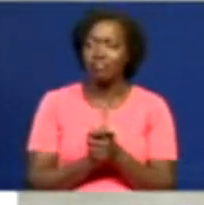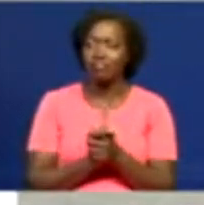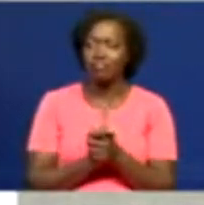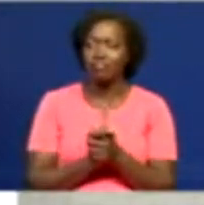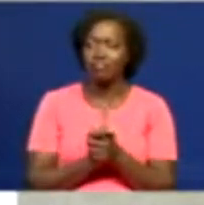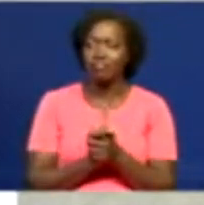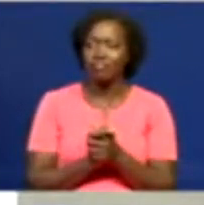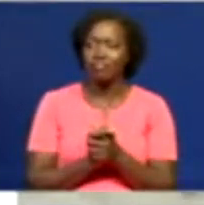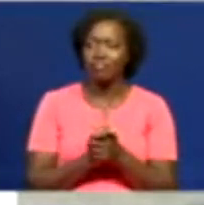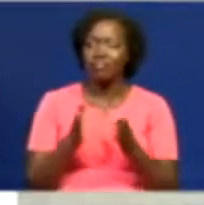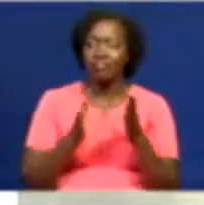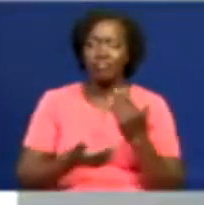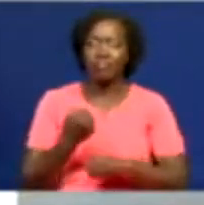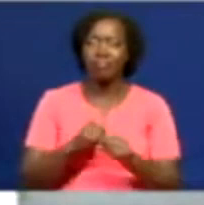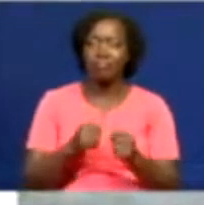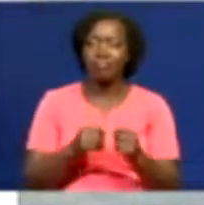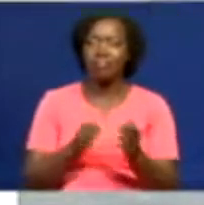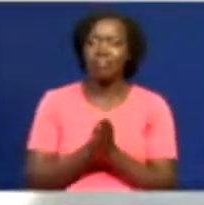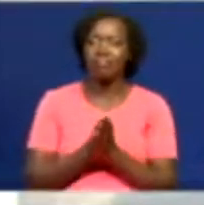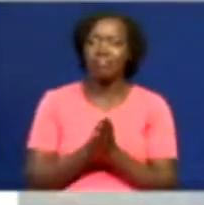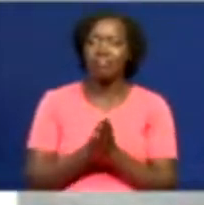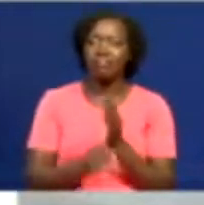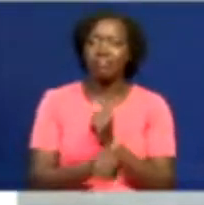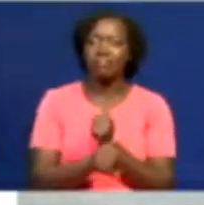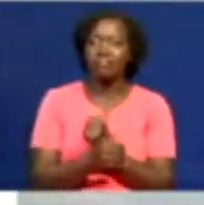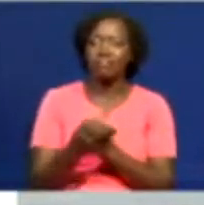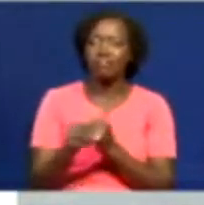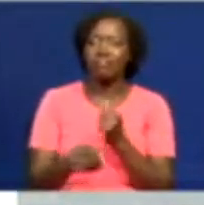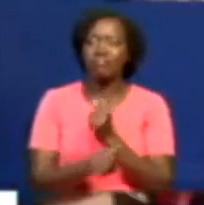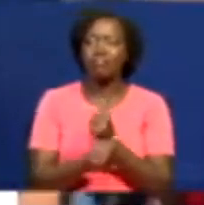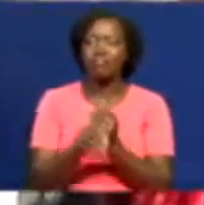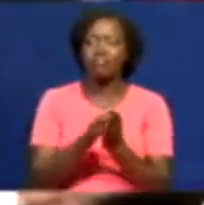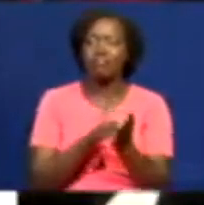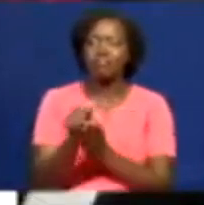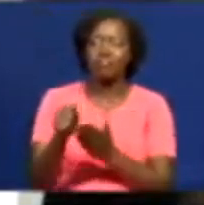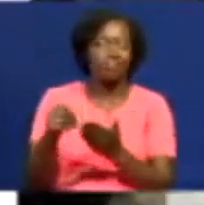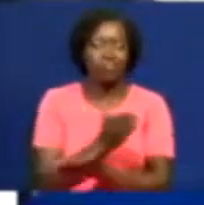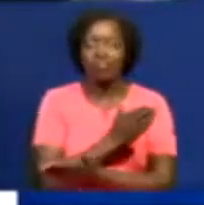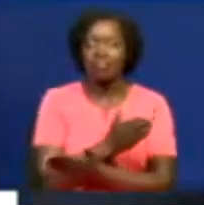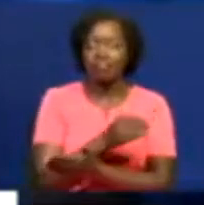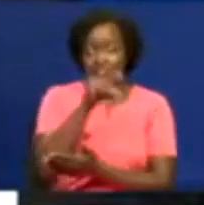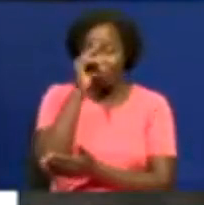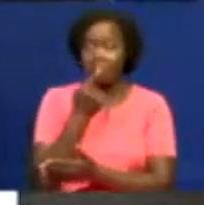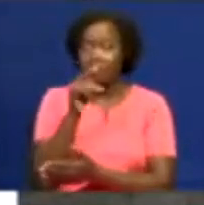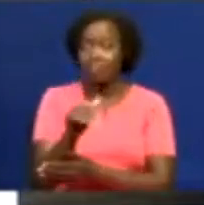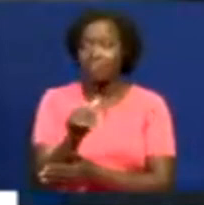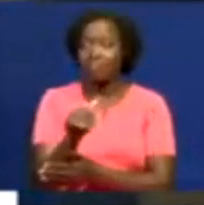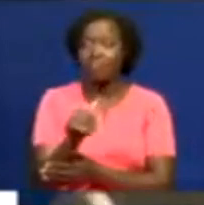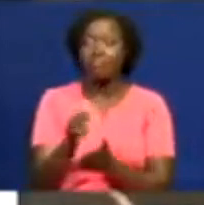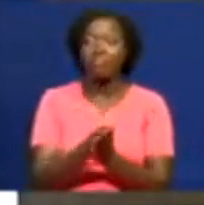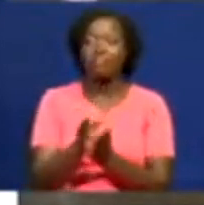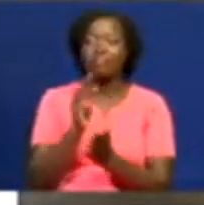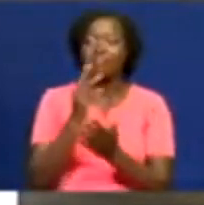Shughuli za kibinadamu zikitishia viumbe hao baharini walio katika hatari ya kuangamia. Serikali inaonya kuwa viumbe vya baharini